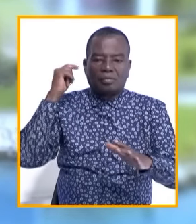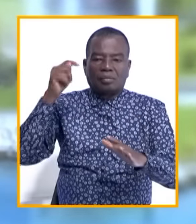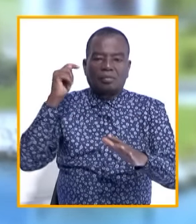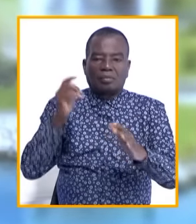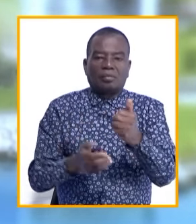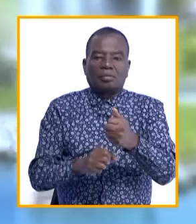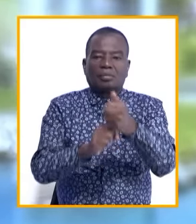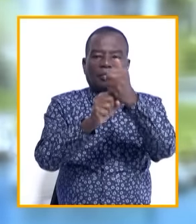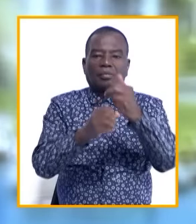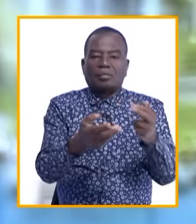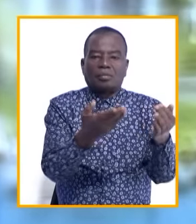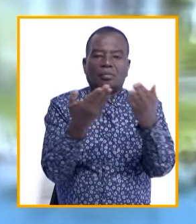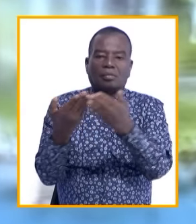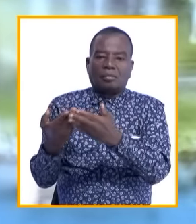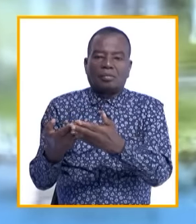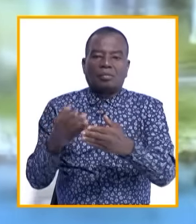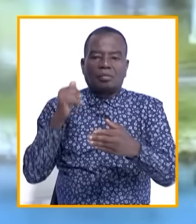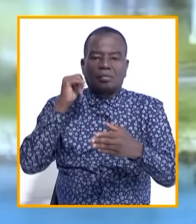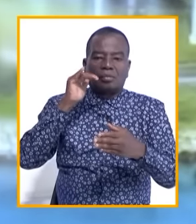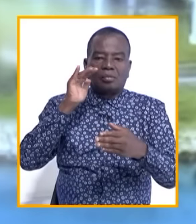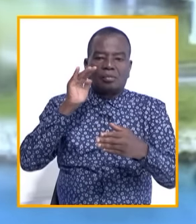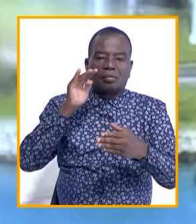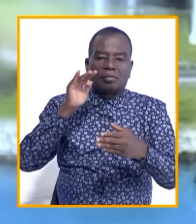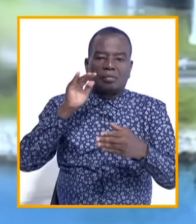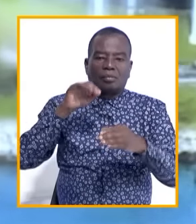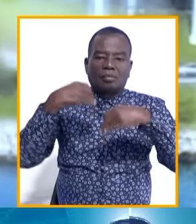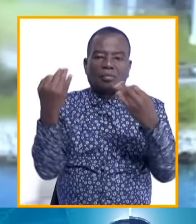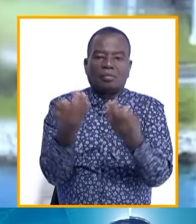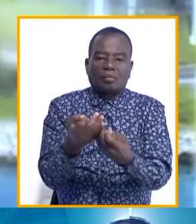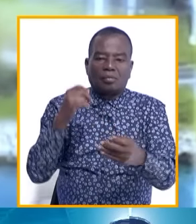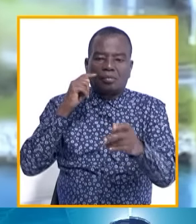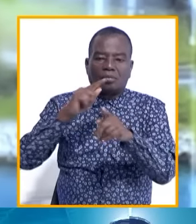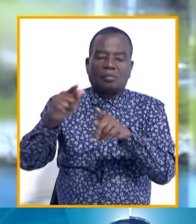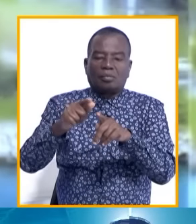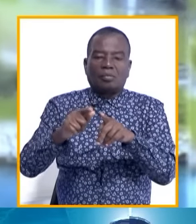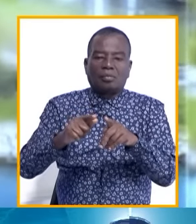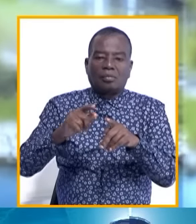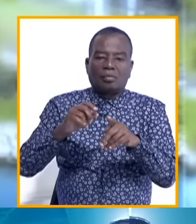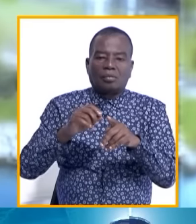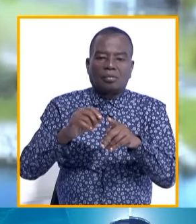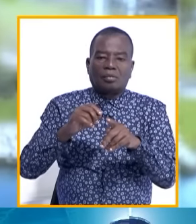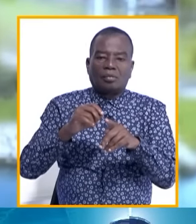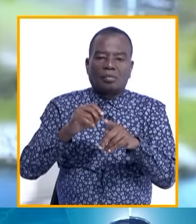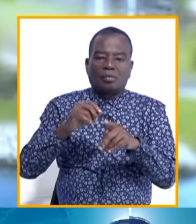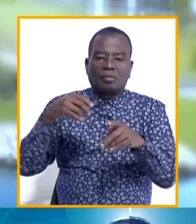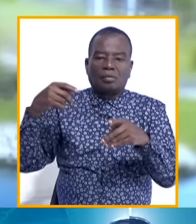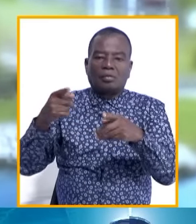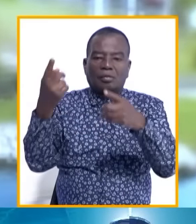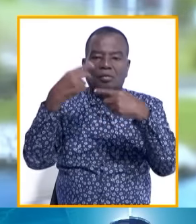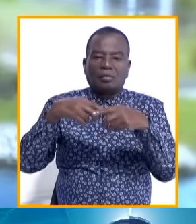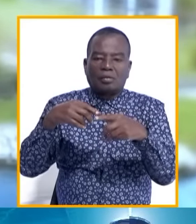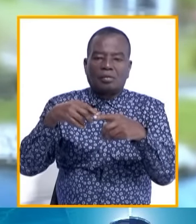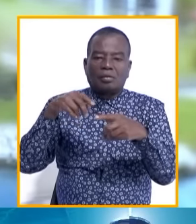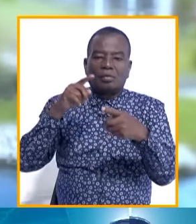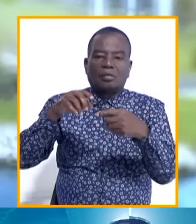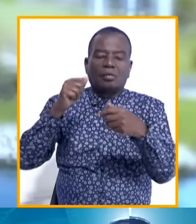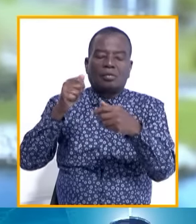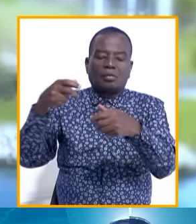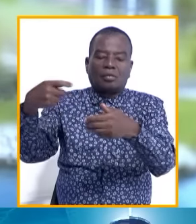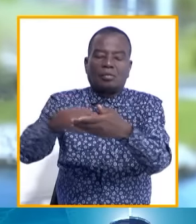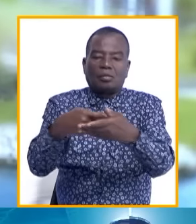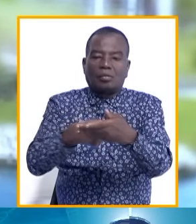ce soutien apporté aux familles victimes du drame survenu au Ghana. L'accident, on le rappelle, du convoi d'élèves partis en